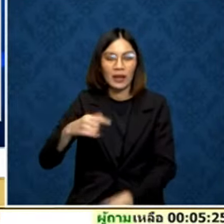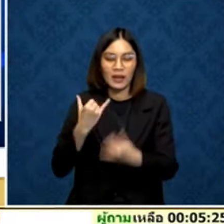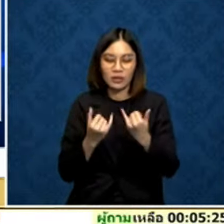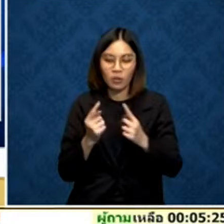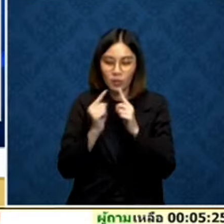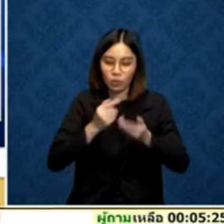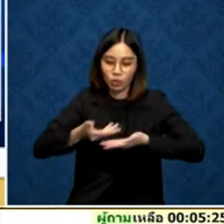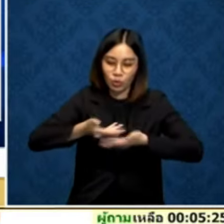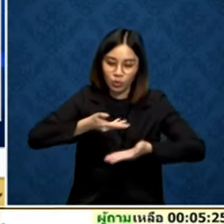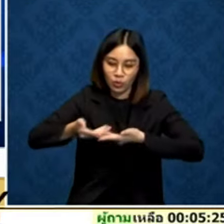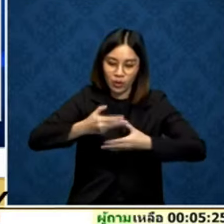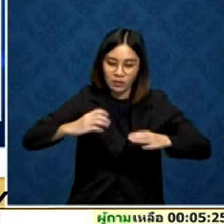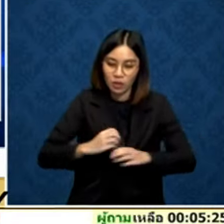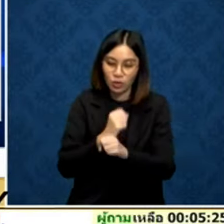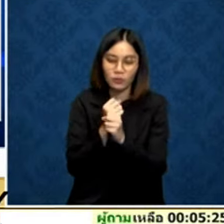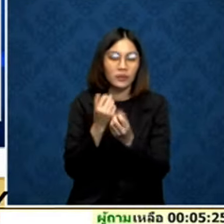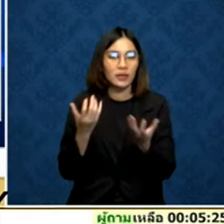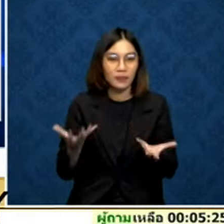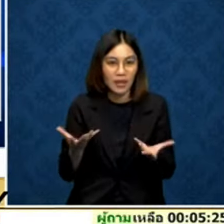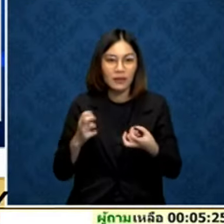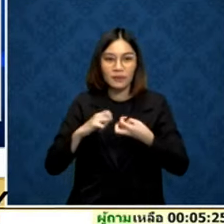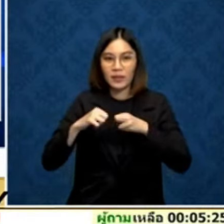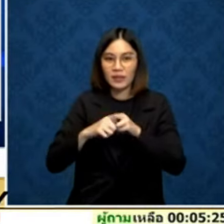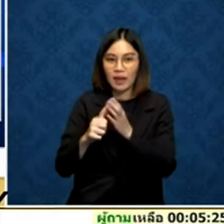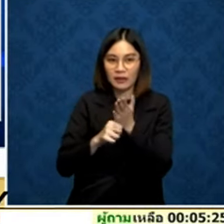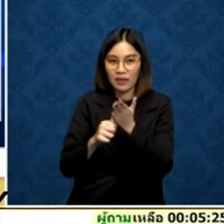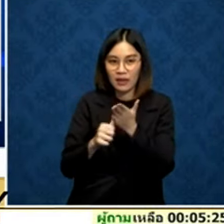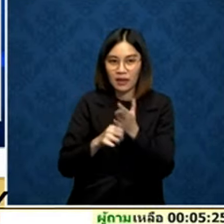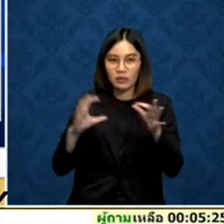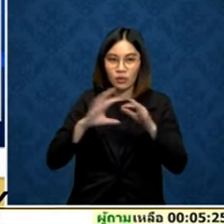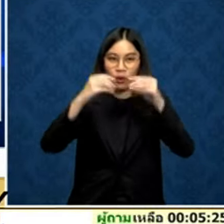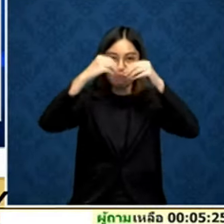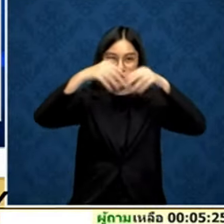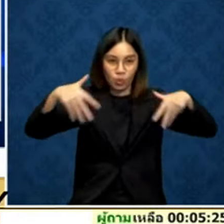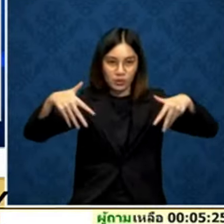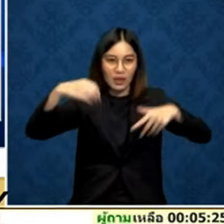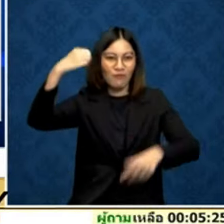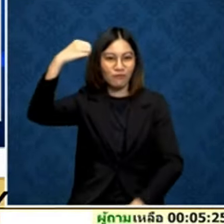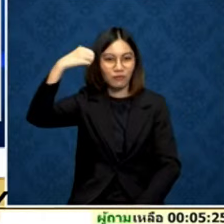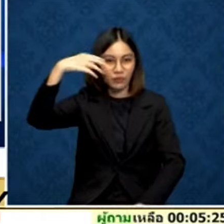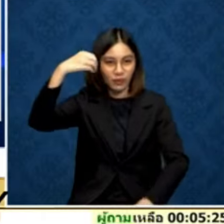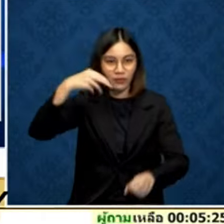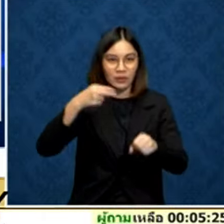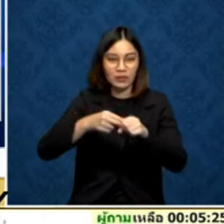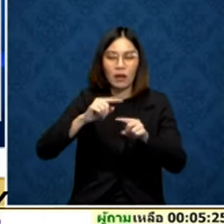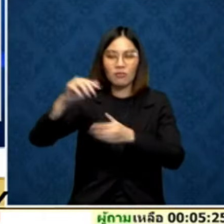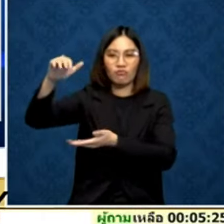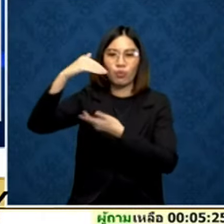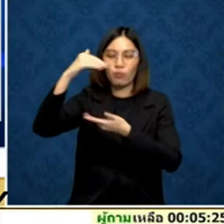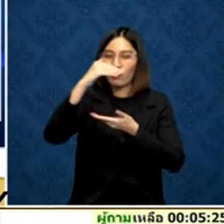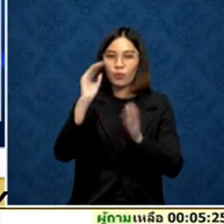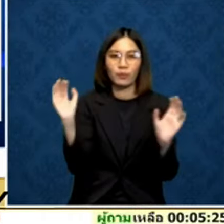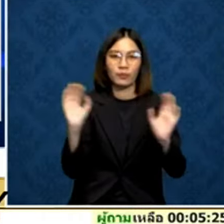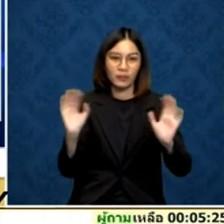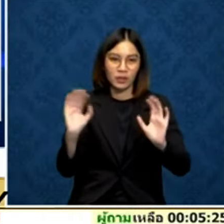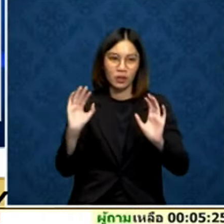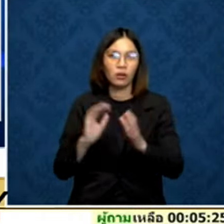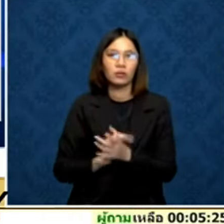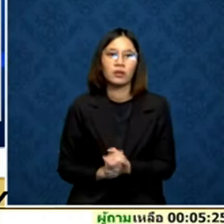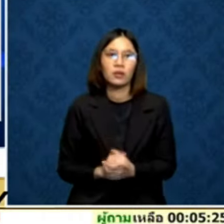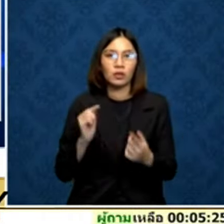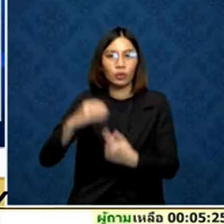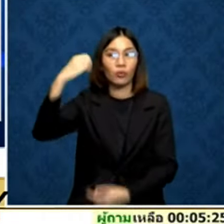กันว่าจะเอาเข้ามาใช้อย่างไรทำให้แก้ไขปัญหาราคาโครงสร้างของพลังงานได้ไม่ต้องอิมพอร์ตเข้ามาเป็นพลังง